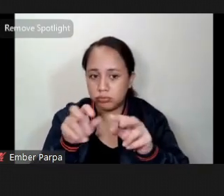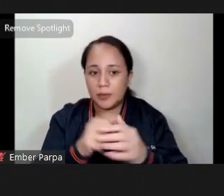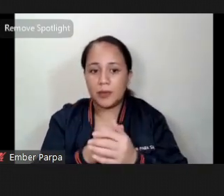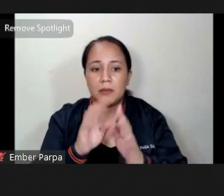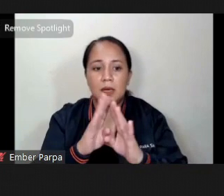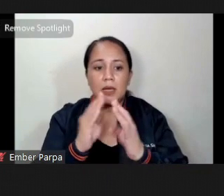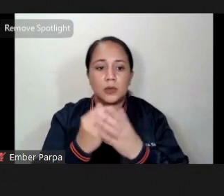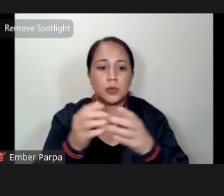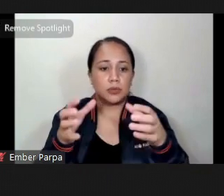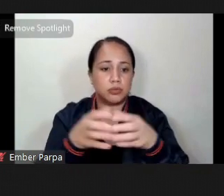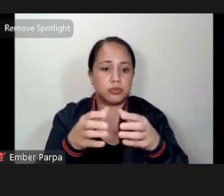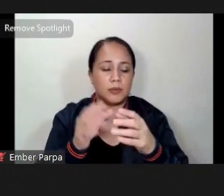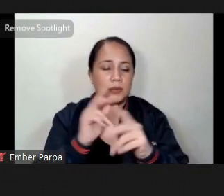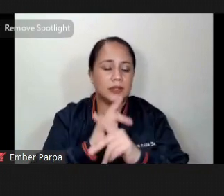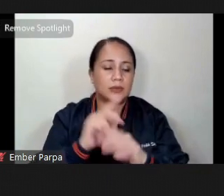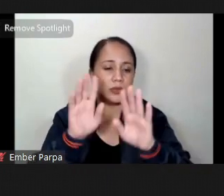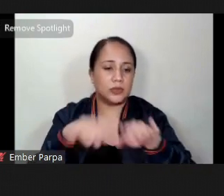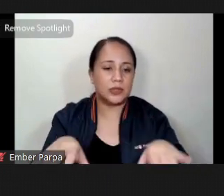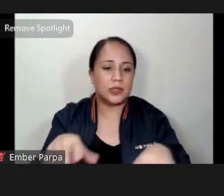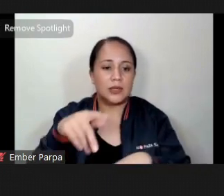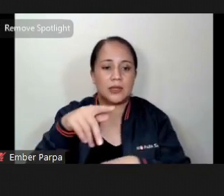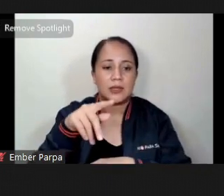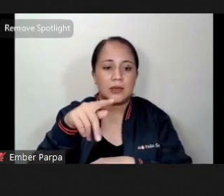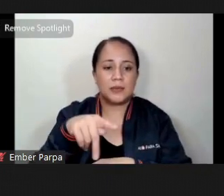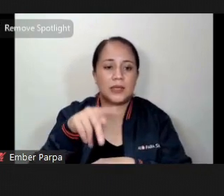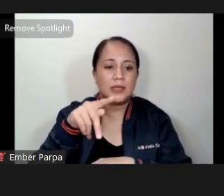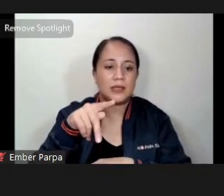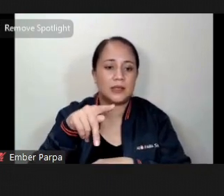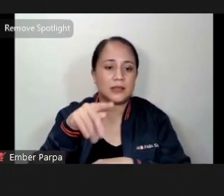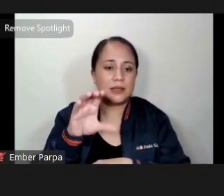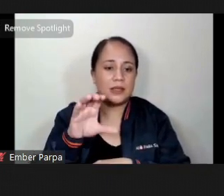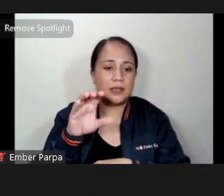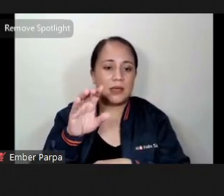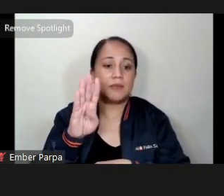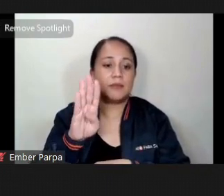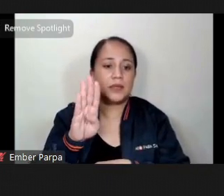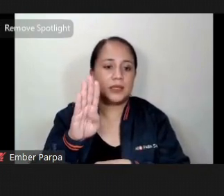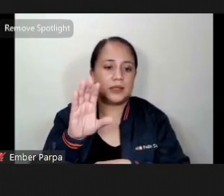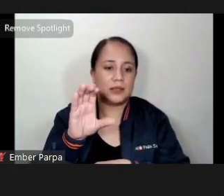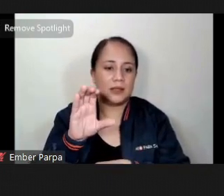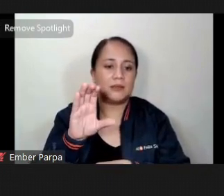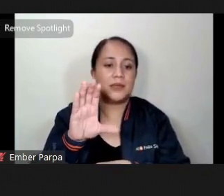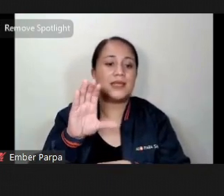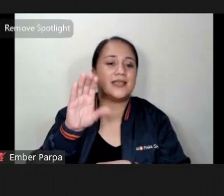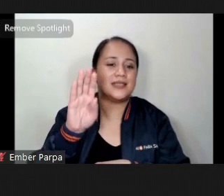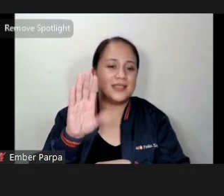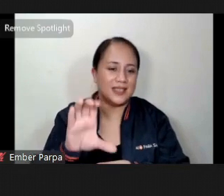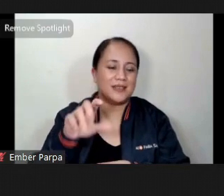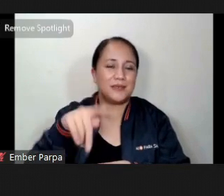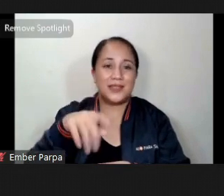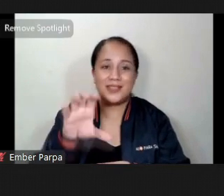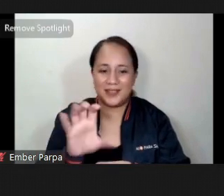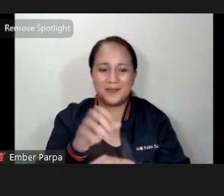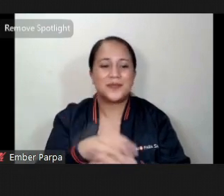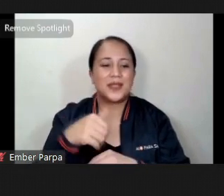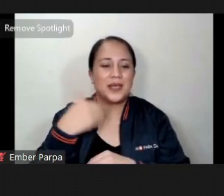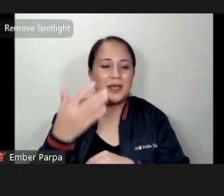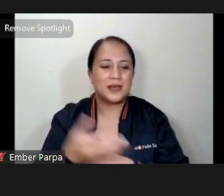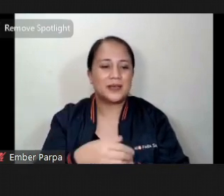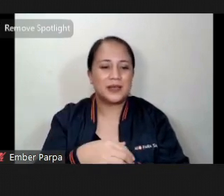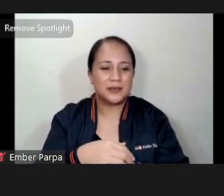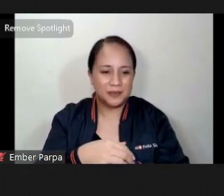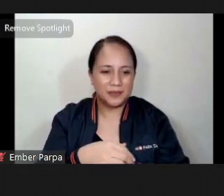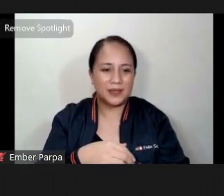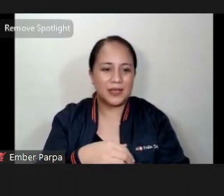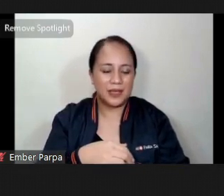for the Protection of Children, PCBC, and Local Council for the Protection of Children, LCPC